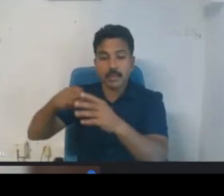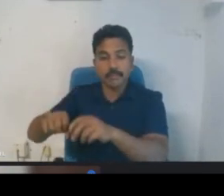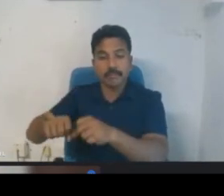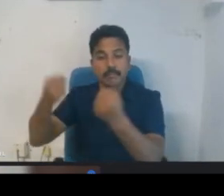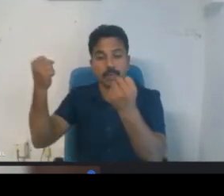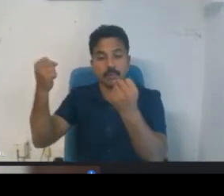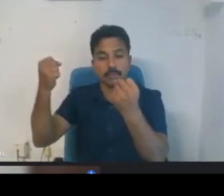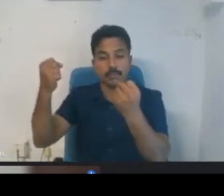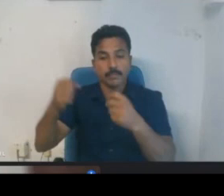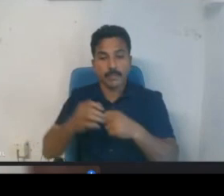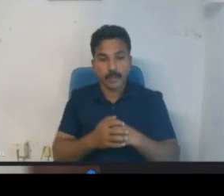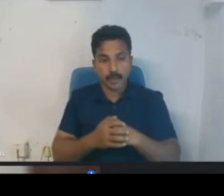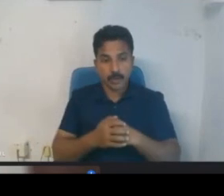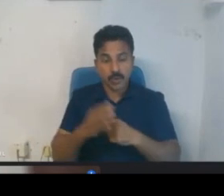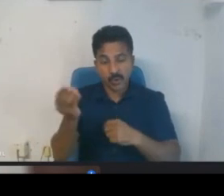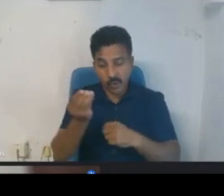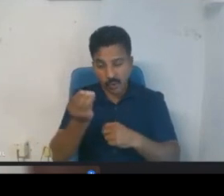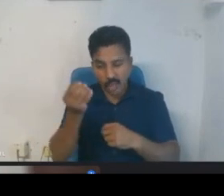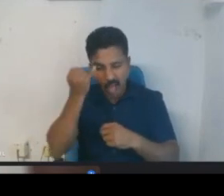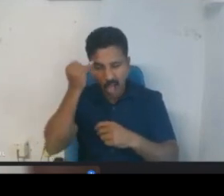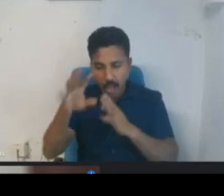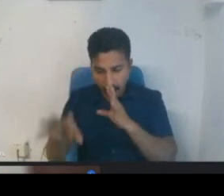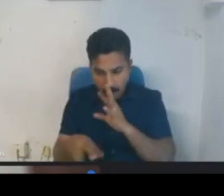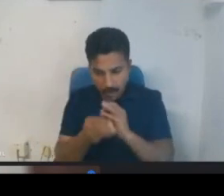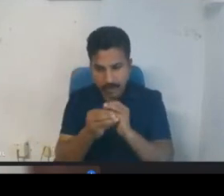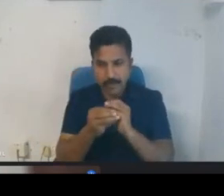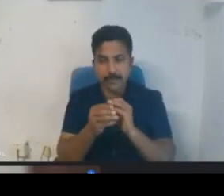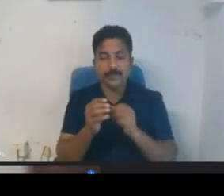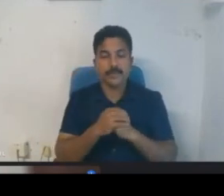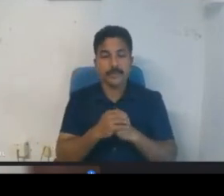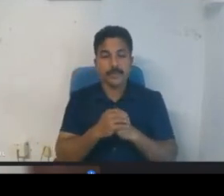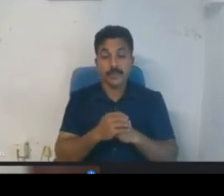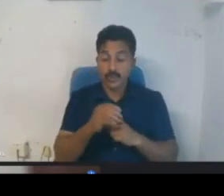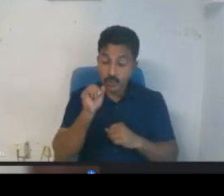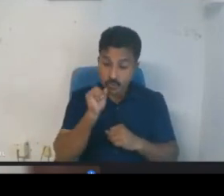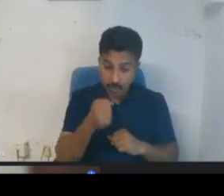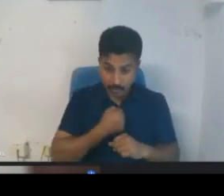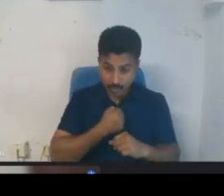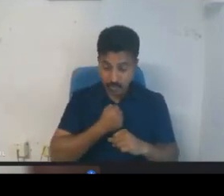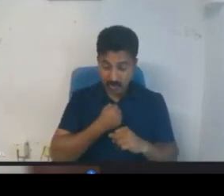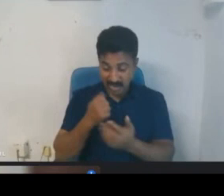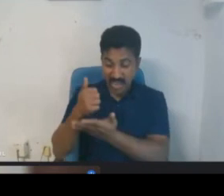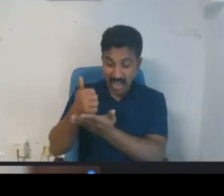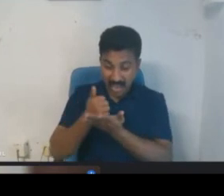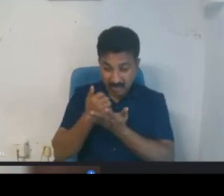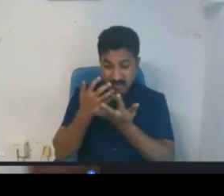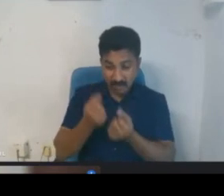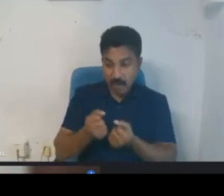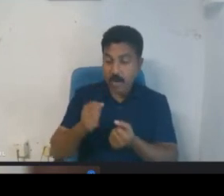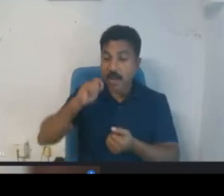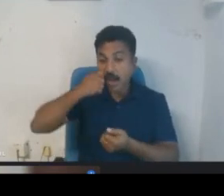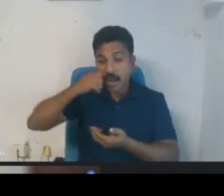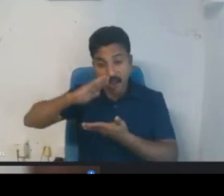ചെയ്യുന്നത്. അതിന് കുറച്ച് ടിപ്സുകൾ പറയുകയാണ്. നിങ്ങൾക്ക് സഹായം വേണം എന്നുള്ളത്